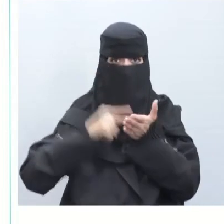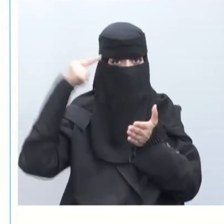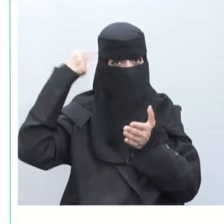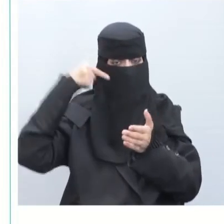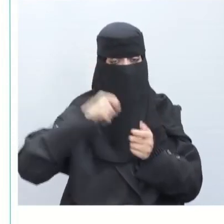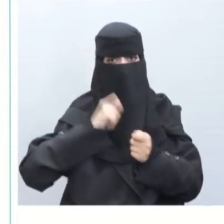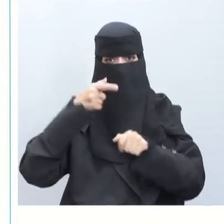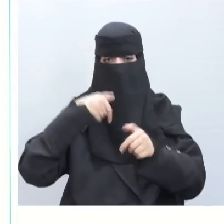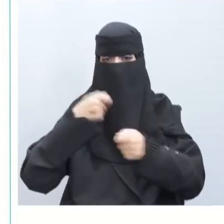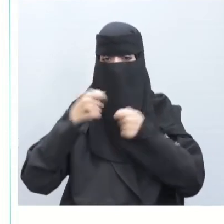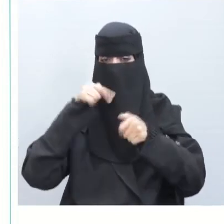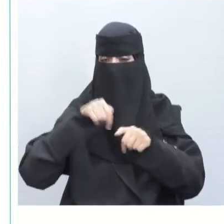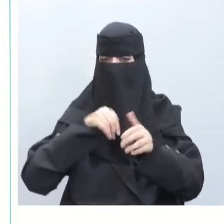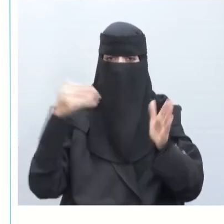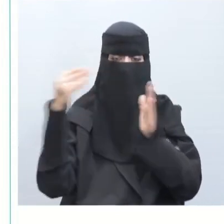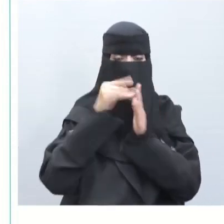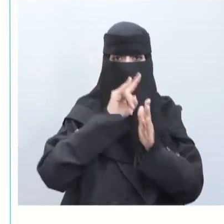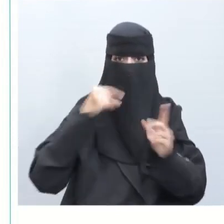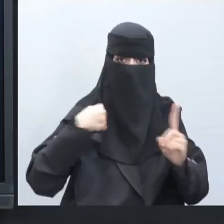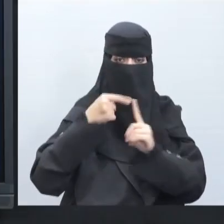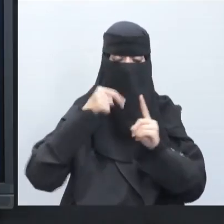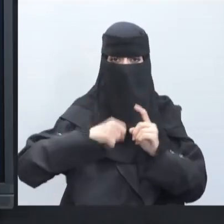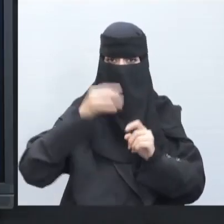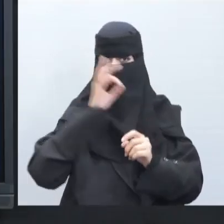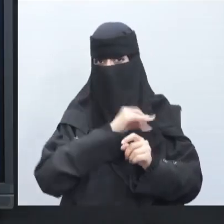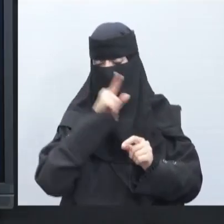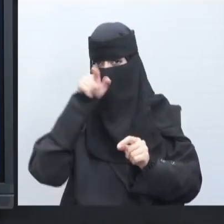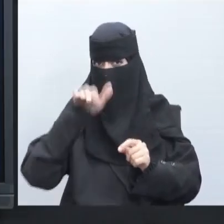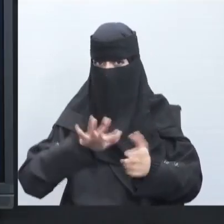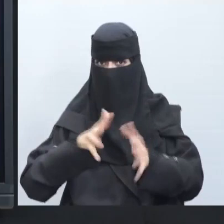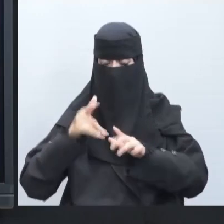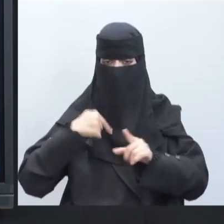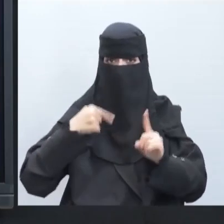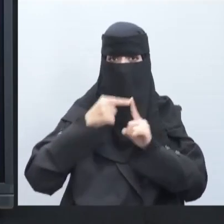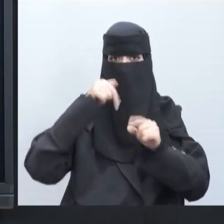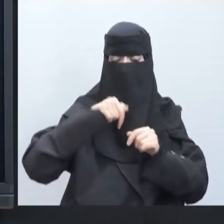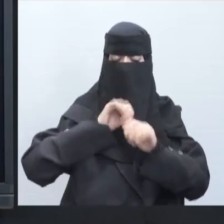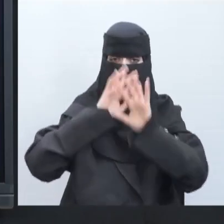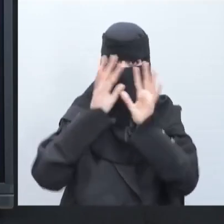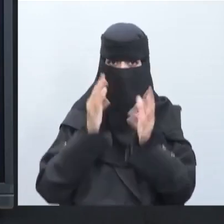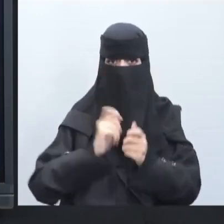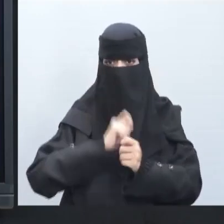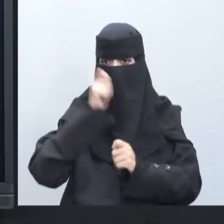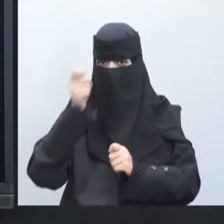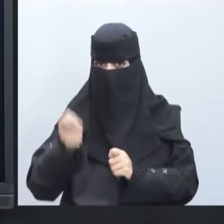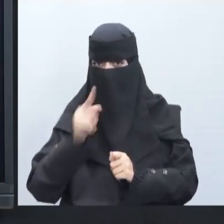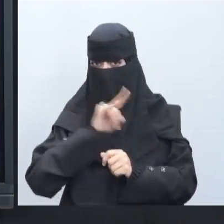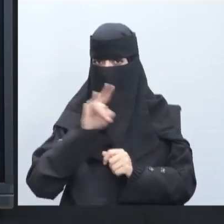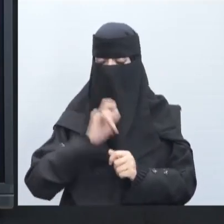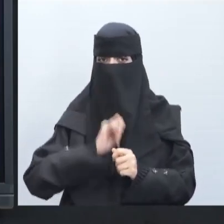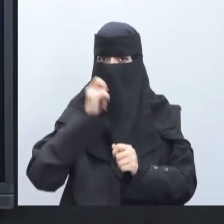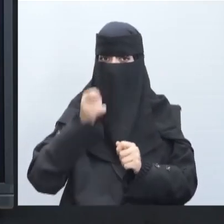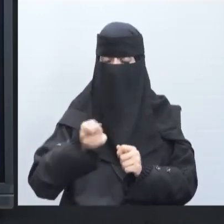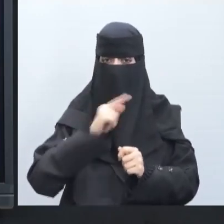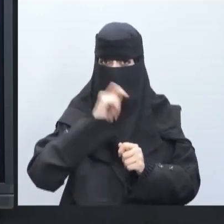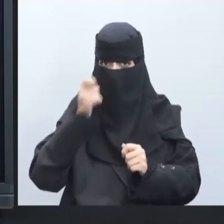حينما تنظم فعاليه حتى لو لم تهدف الى الربح هي قد تهدف الى تغطيه التكاليف ولكن حينما لا نستطيع ان